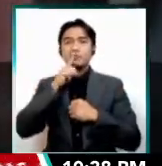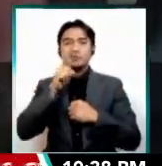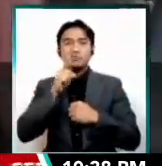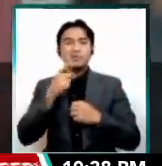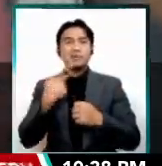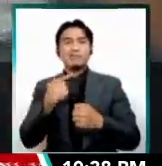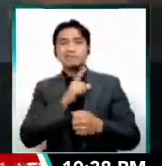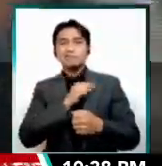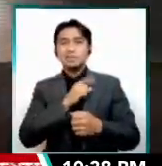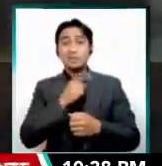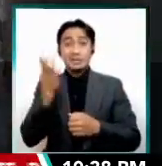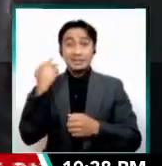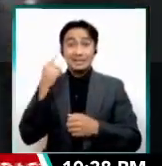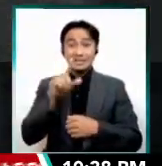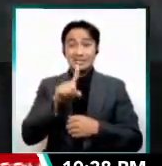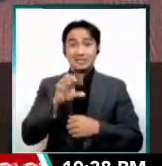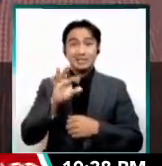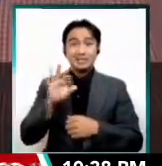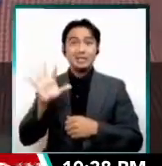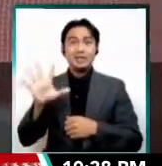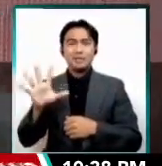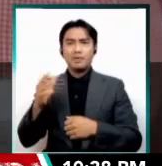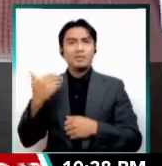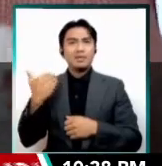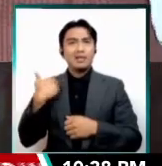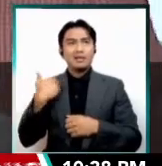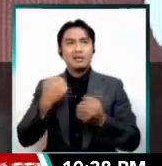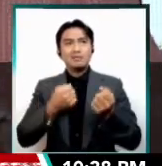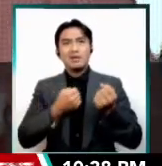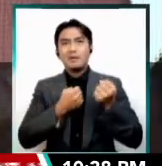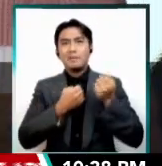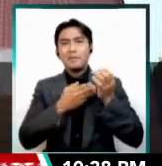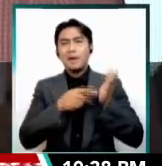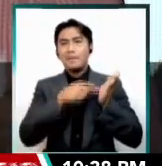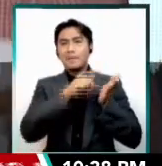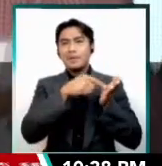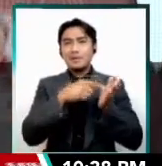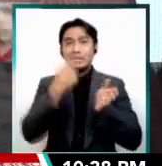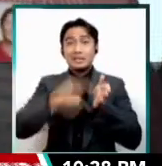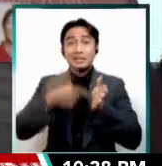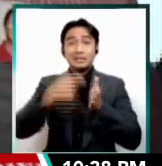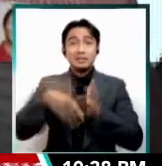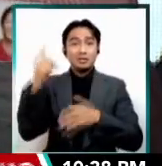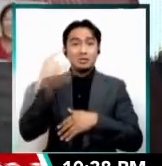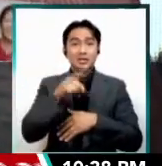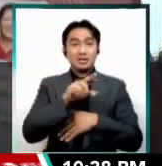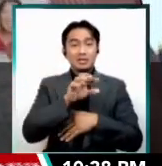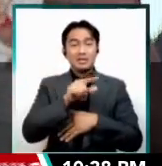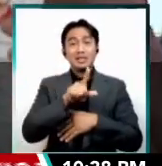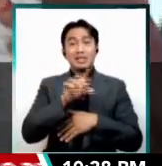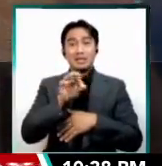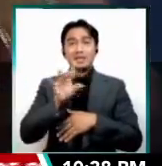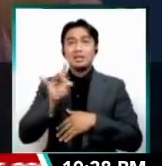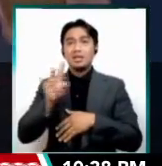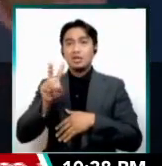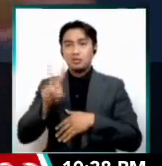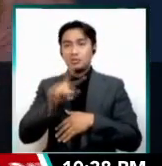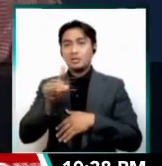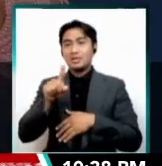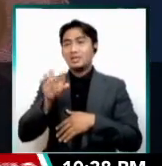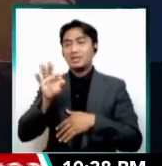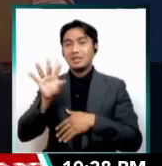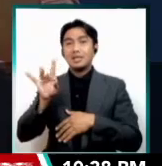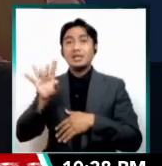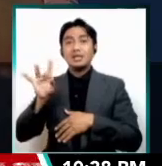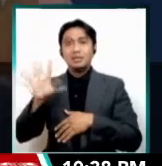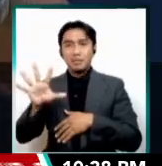1995 sa hindi umano niya pagbabayad ng buwis mula 1982 hanggang 1985. Pinagtibay ng Court of Appeals ang desisyon